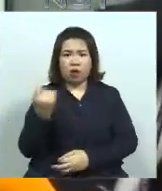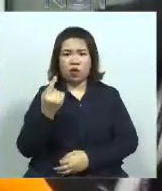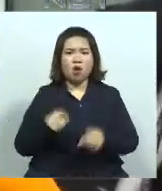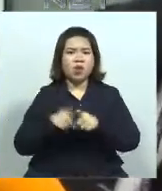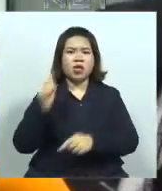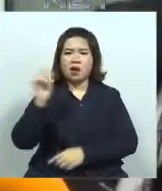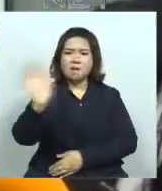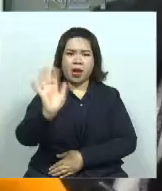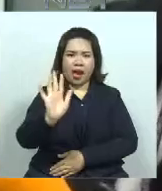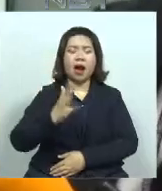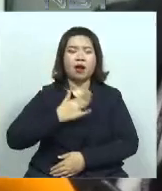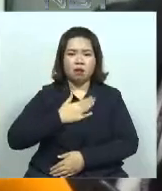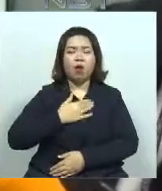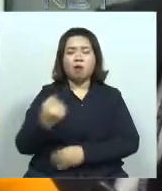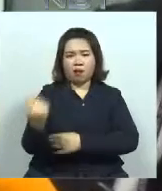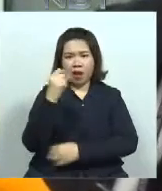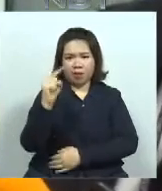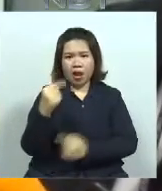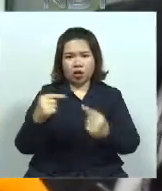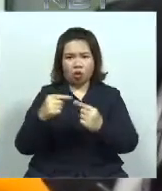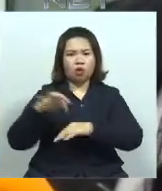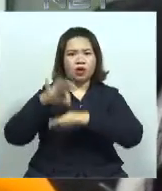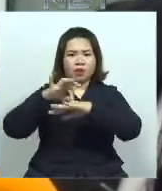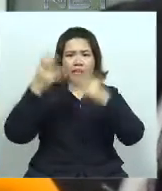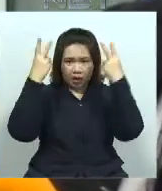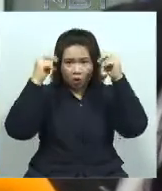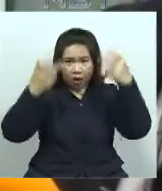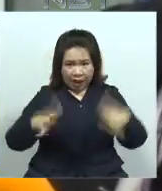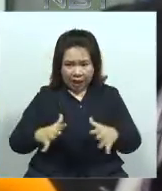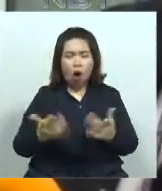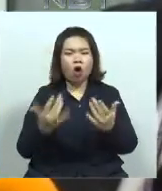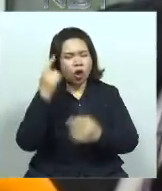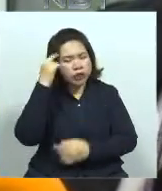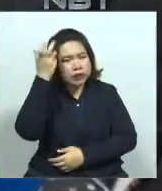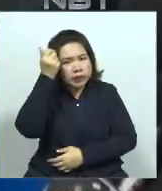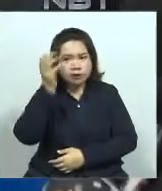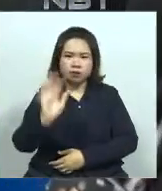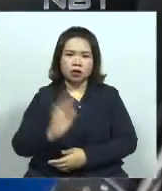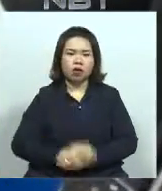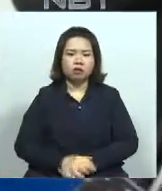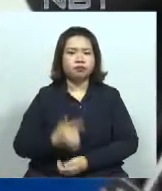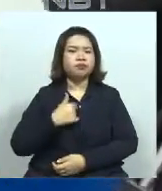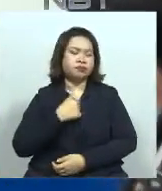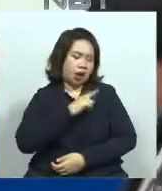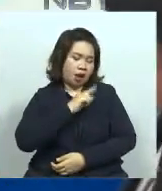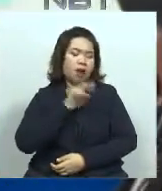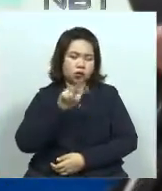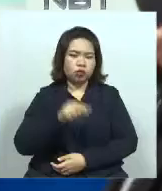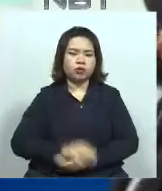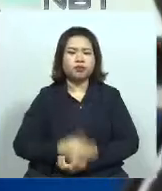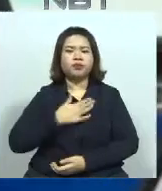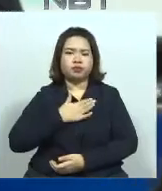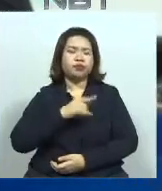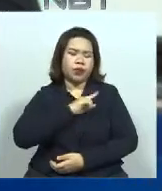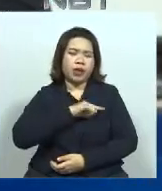แล้วล่ะแต่ผมจะมีหน้าในการตัดใจอีกครั้งเมื่อผมเป็นนายกรัฐมนตรีเข้าใจไหมเพราะฉะนั้นไม่ต้องกังวลหรอกผมดูเองอะเดี๋ยวผมดู